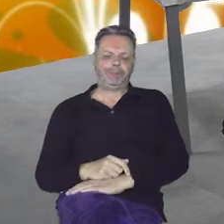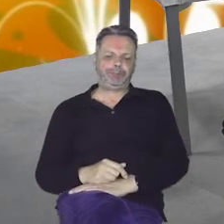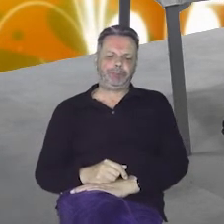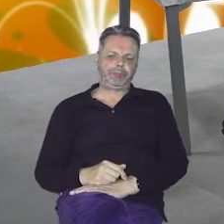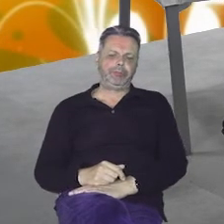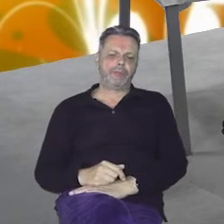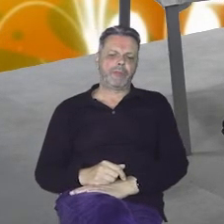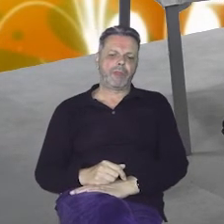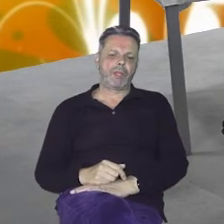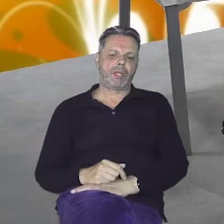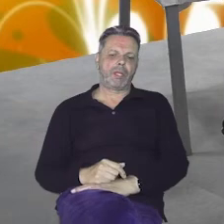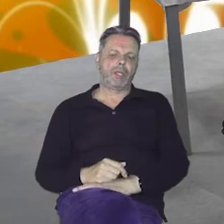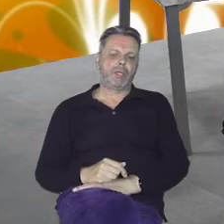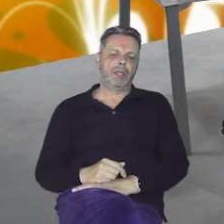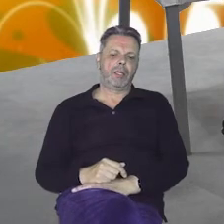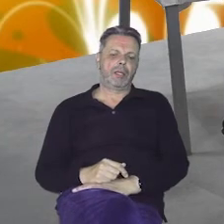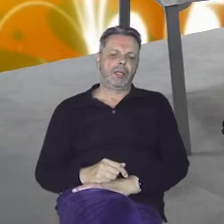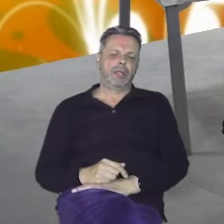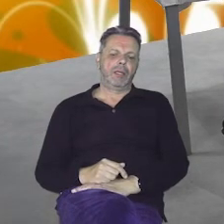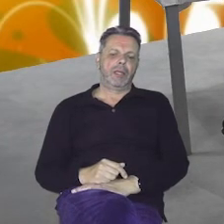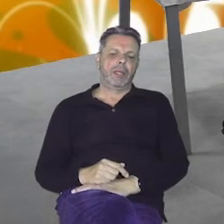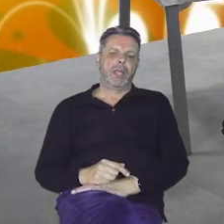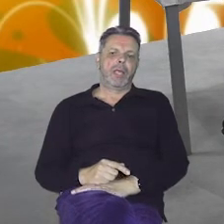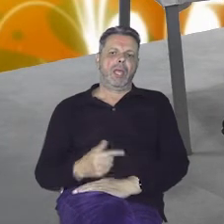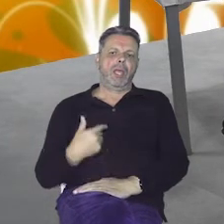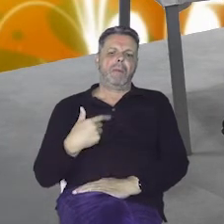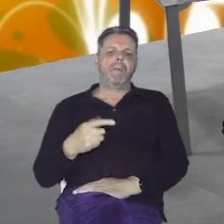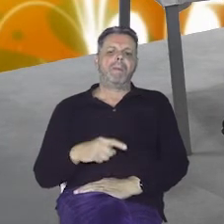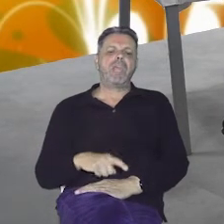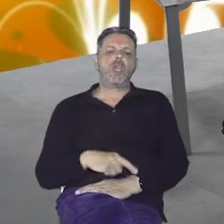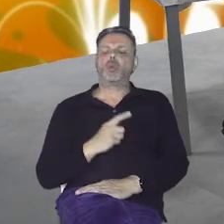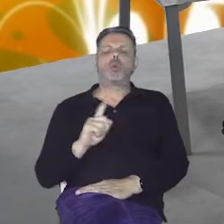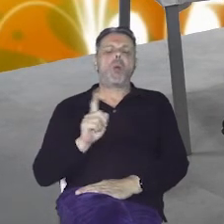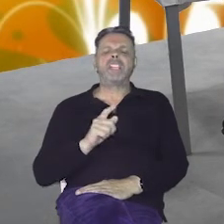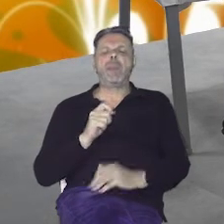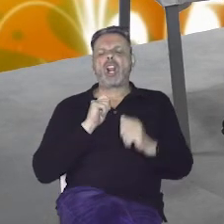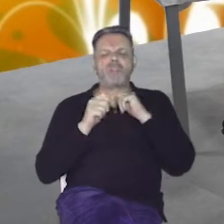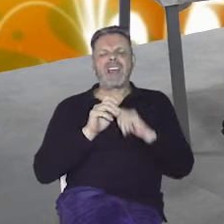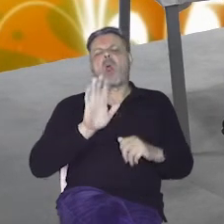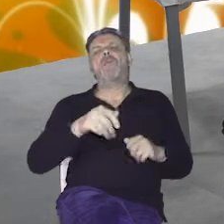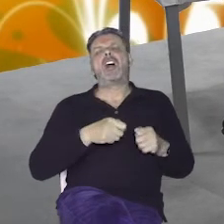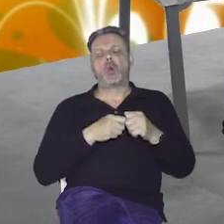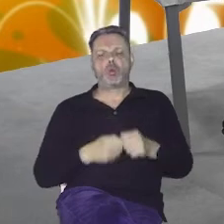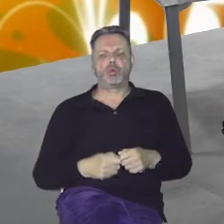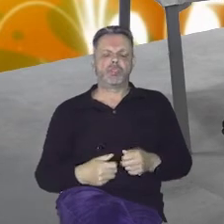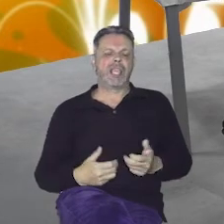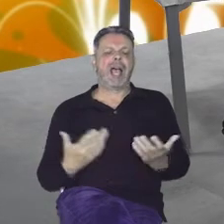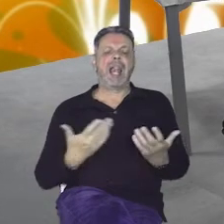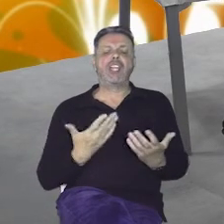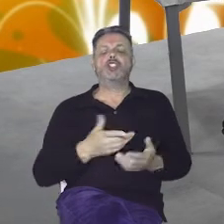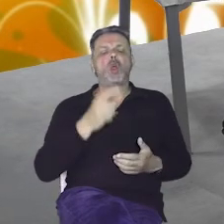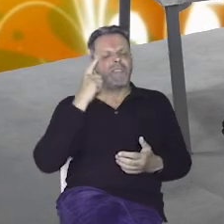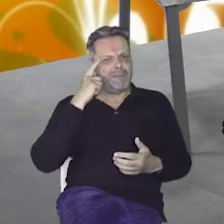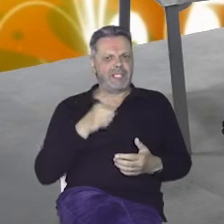gospođo Dajčić, već dugo nismo ni razgovarali o Alzheimer, udruzi Alzheimer, ali recite vi šta vi uopće mislite o